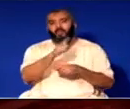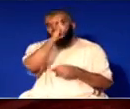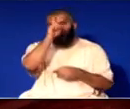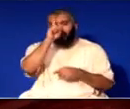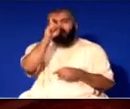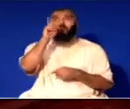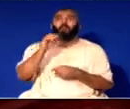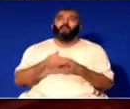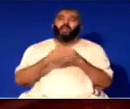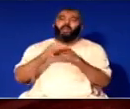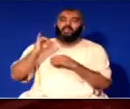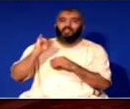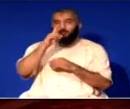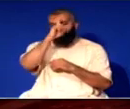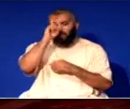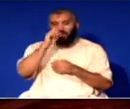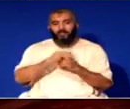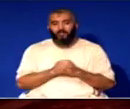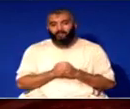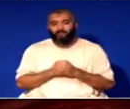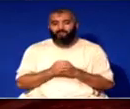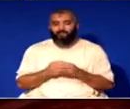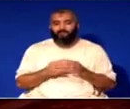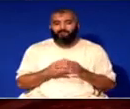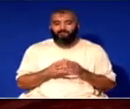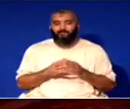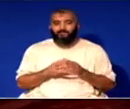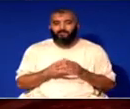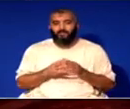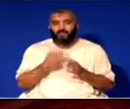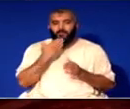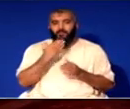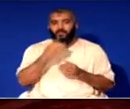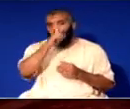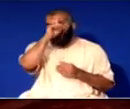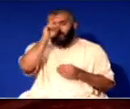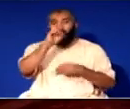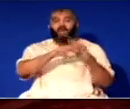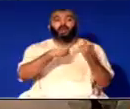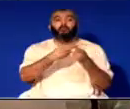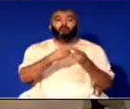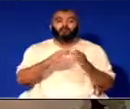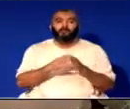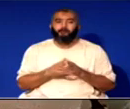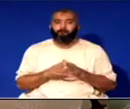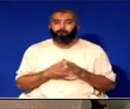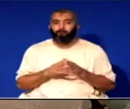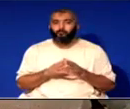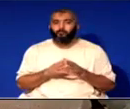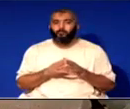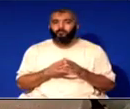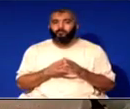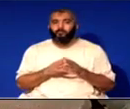الله. مفهوم السؤال سيدتي الكريمه، تسمعين الاجابه. اخي يونس نشرع في